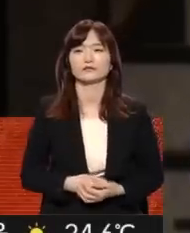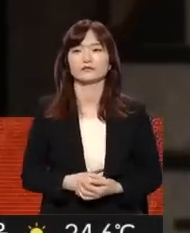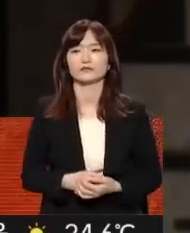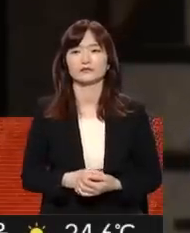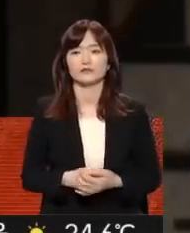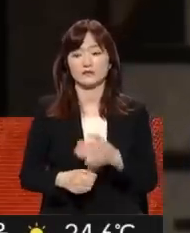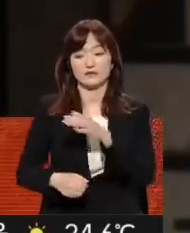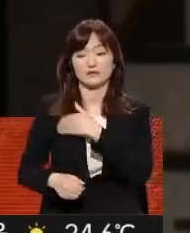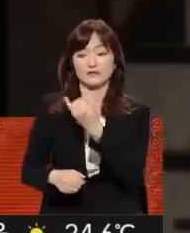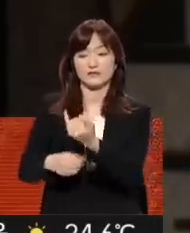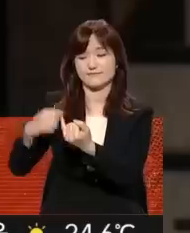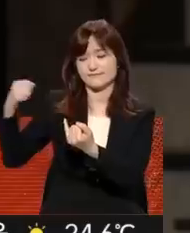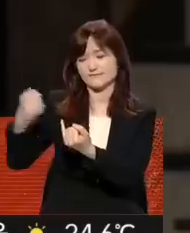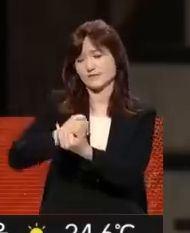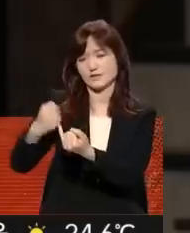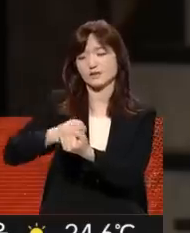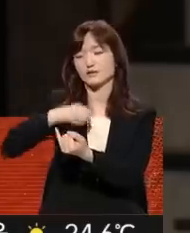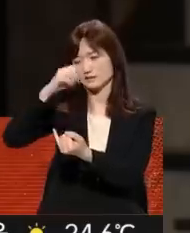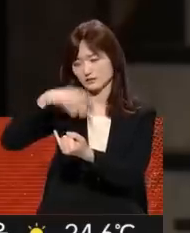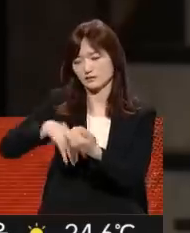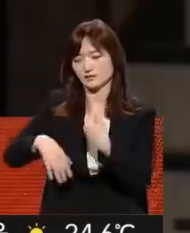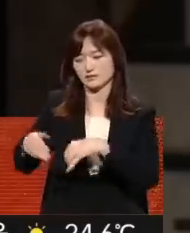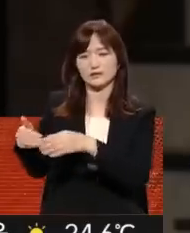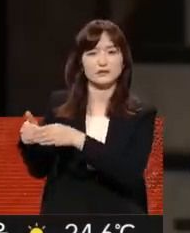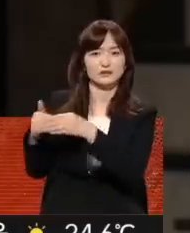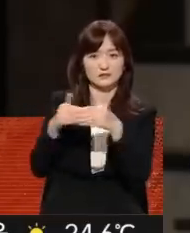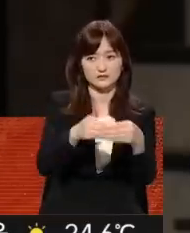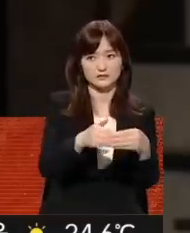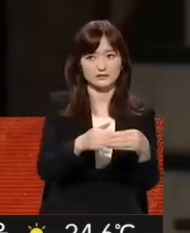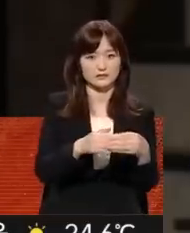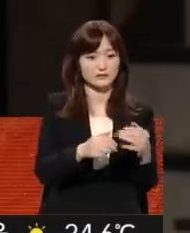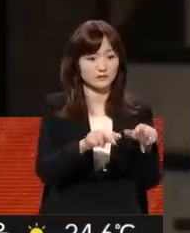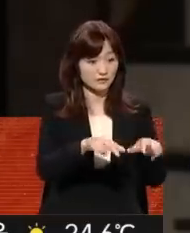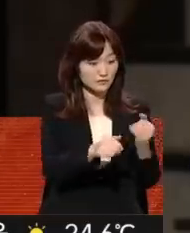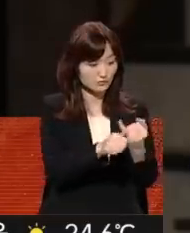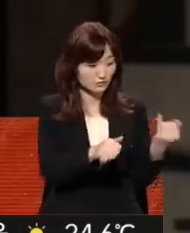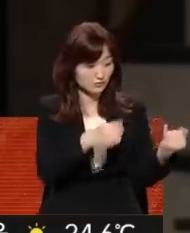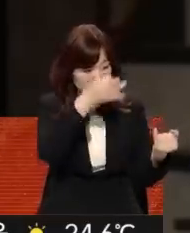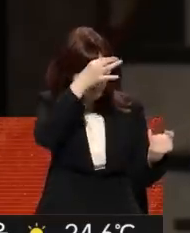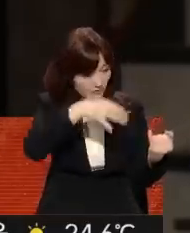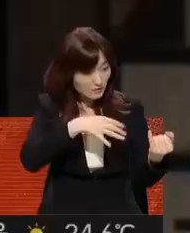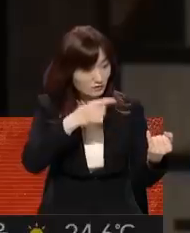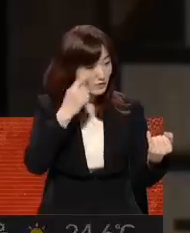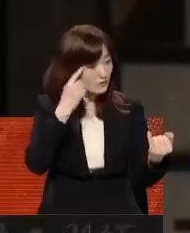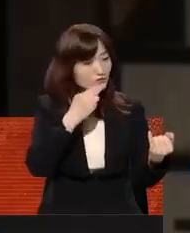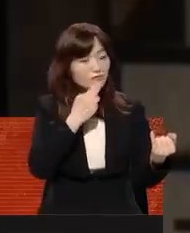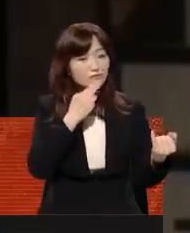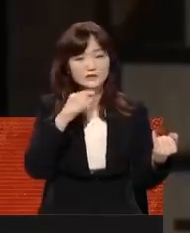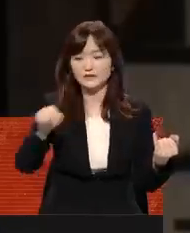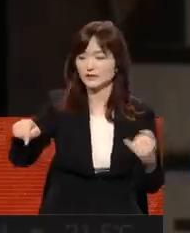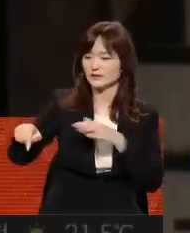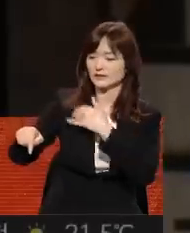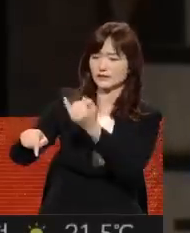내연녀를 때리다 보니까 그 아이를 그냥 데리고 왔을 것 같아요. 이 부인에게 미안한 감정 없이 그냥 이 여자가 싫은 거야. 싫으니까 그 아이는 데리고 와서